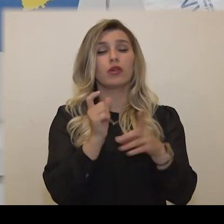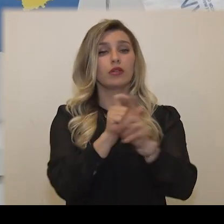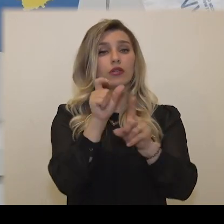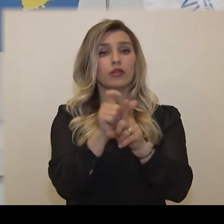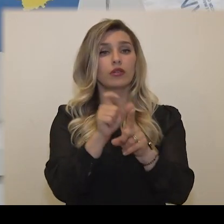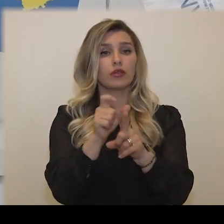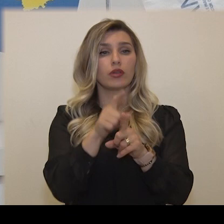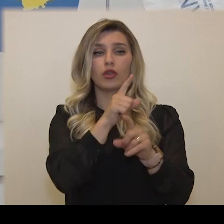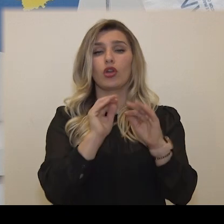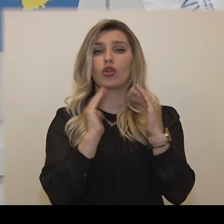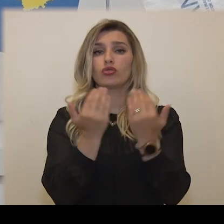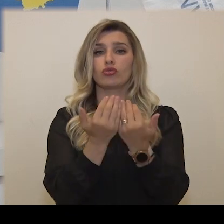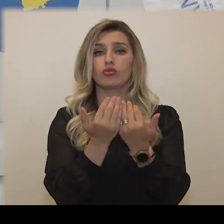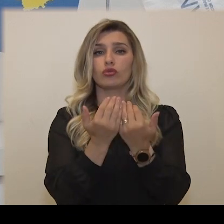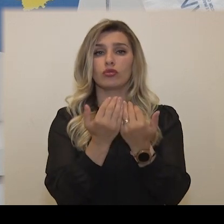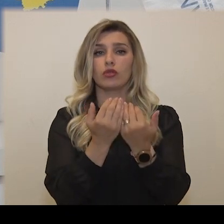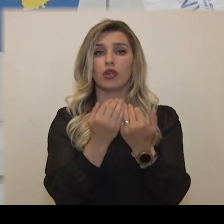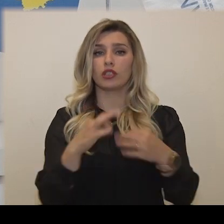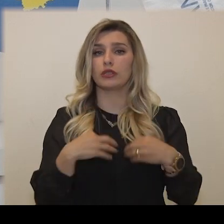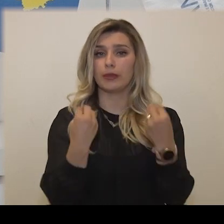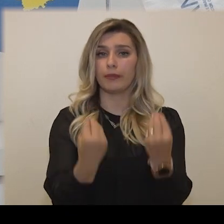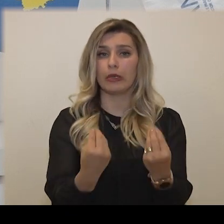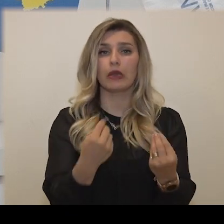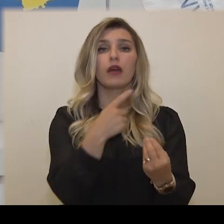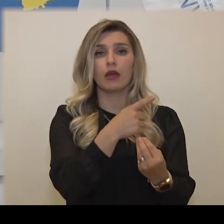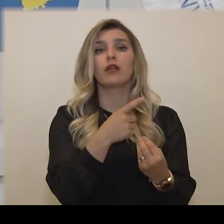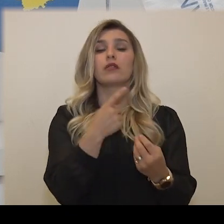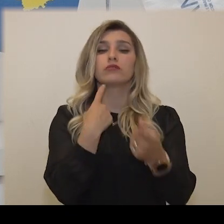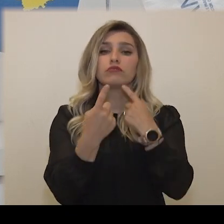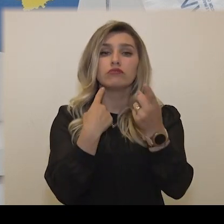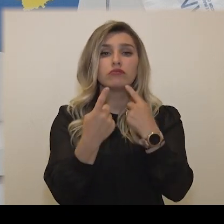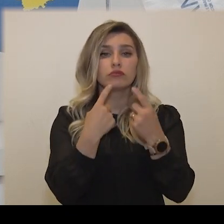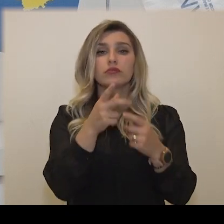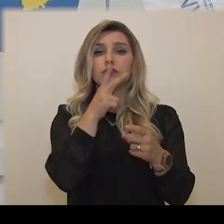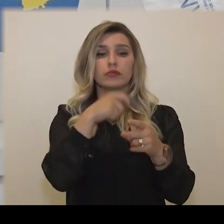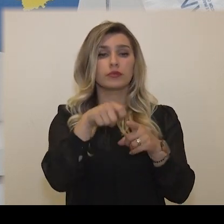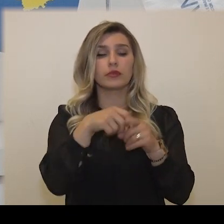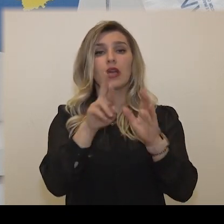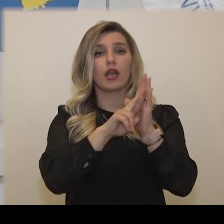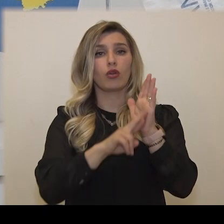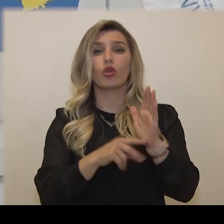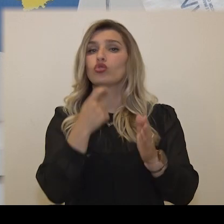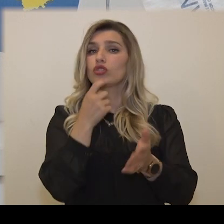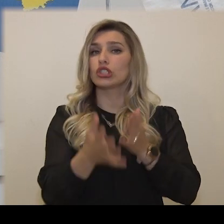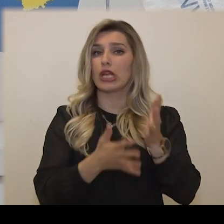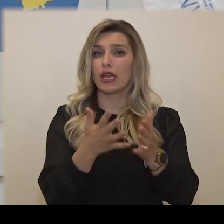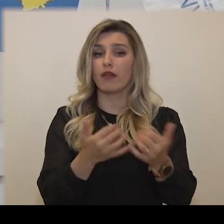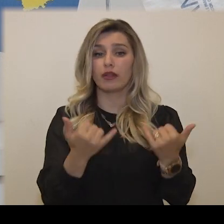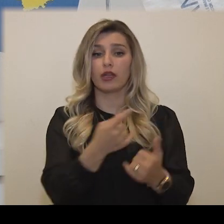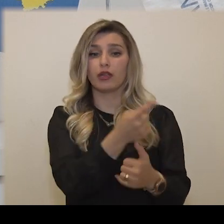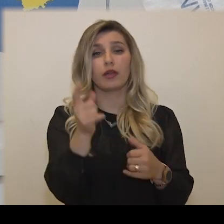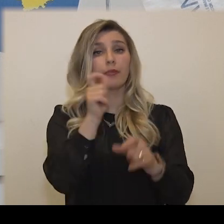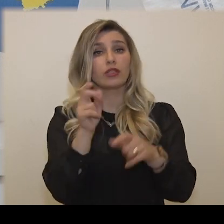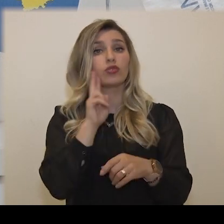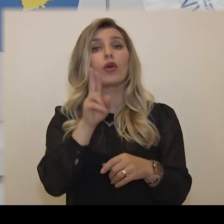për qeverisje të mirë e kanë mbështetë, kanë përkra një rregullore për gjuhën e shenjave dhe të shurdhërve ju